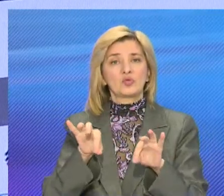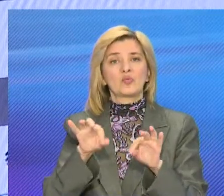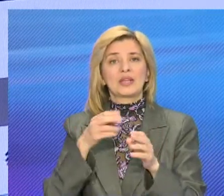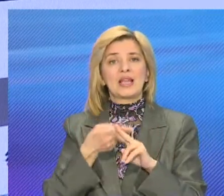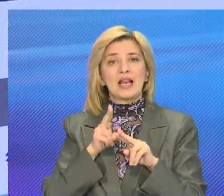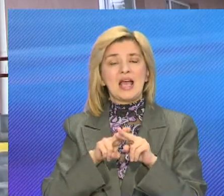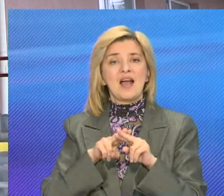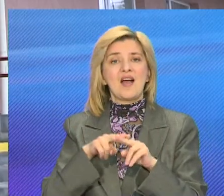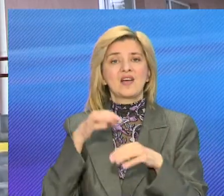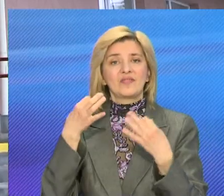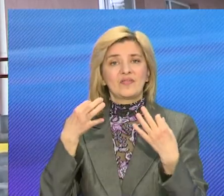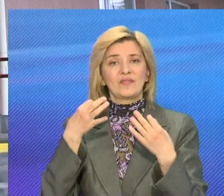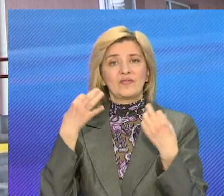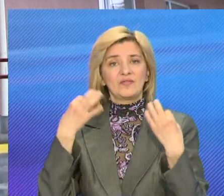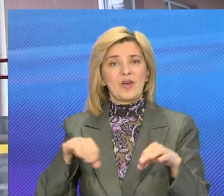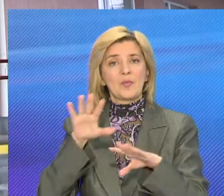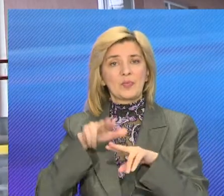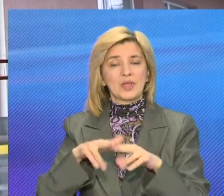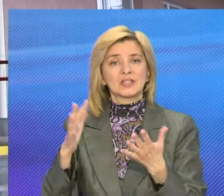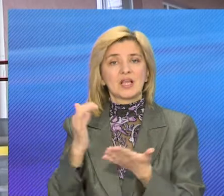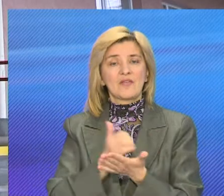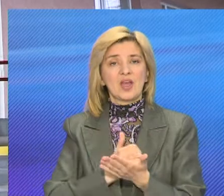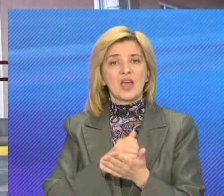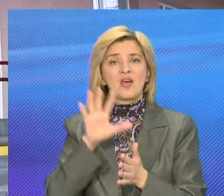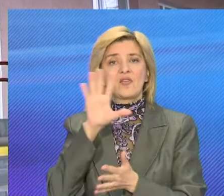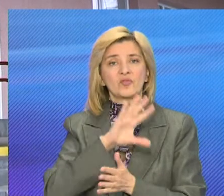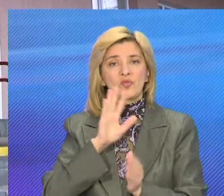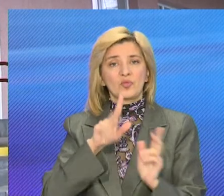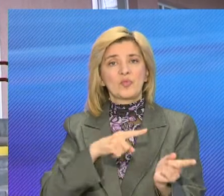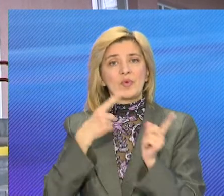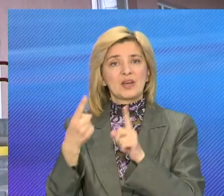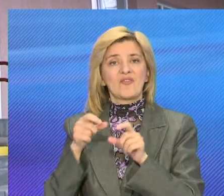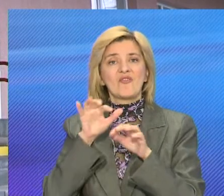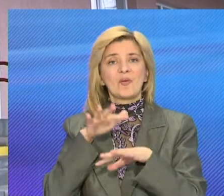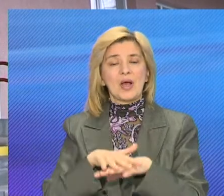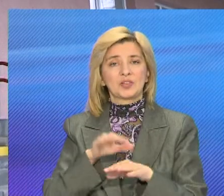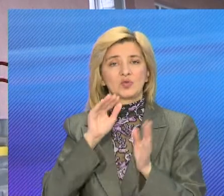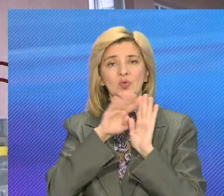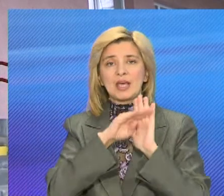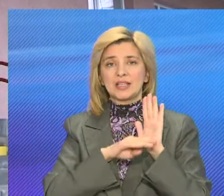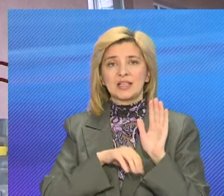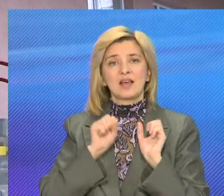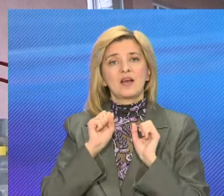Усе актуальныя прапановы будуць аўтаматычна перанесены ў базу дадзеных на партале Дзяржаўнай службы